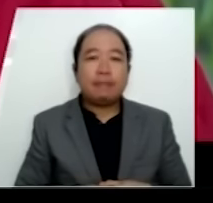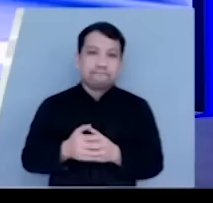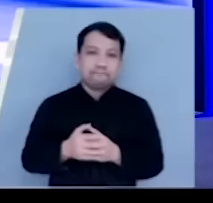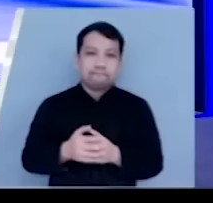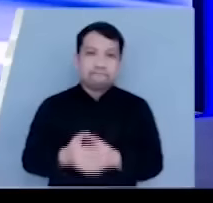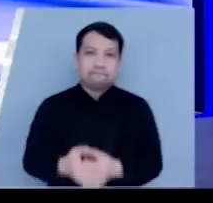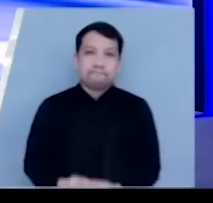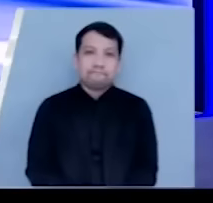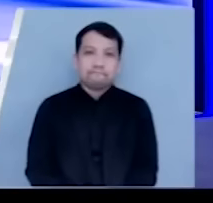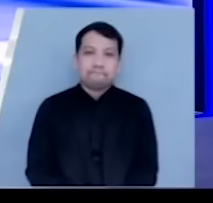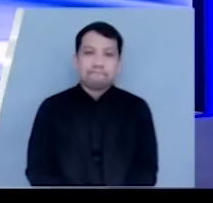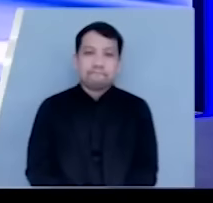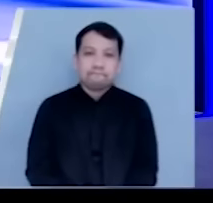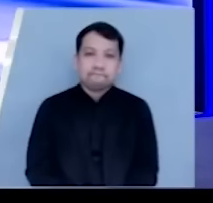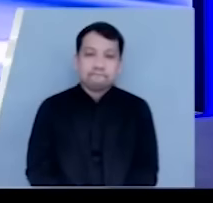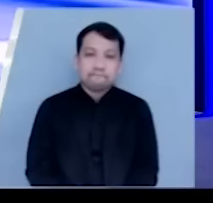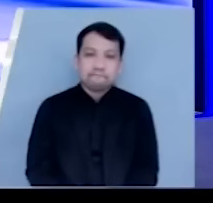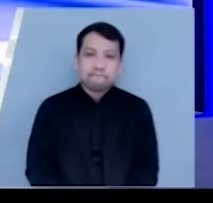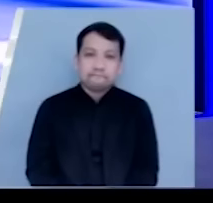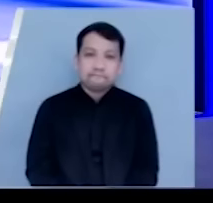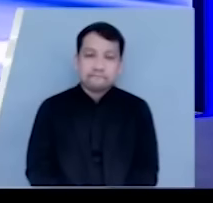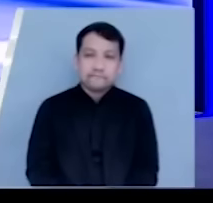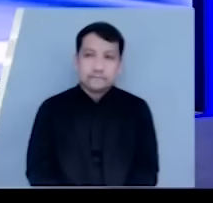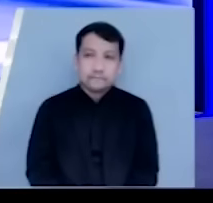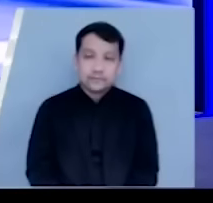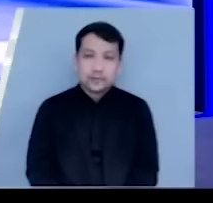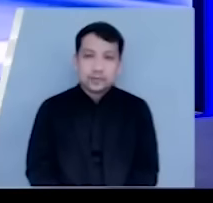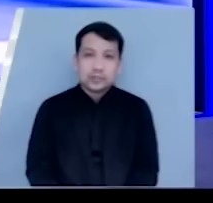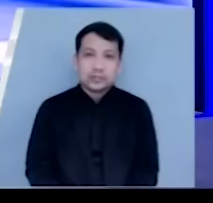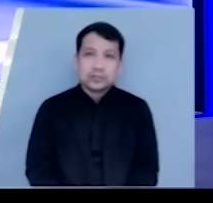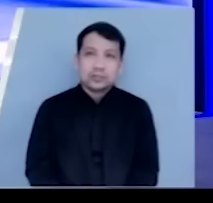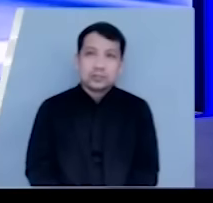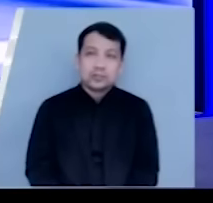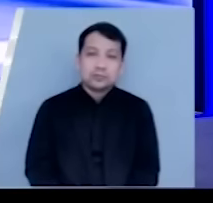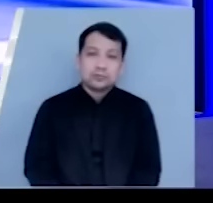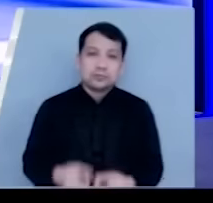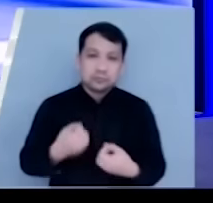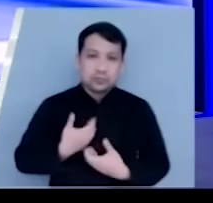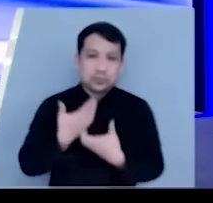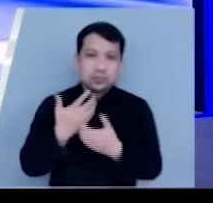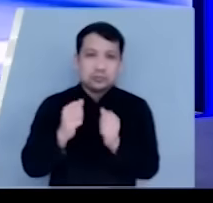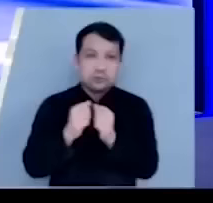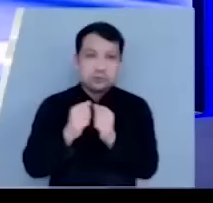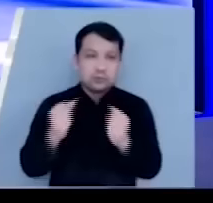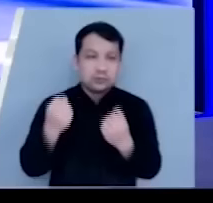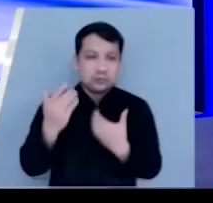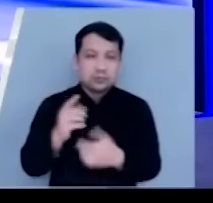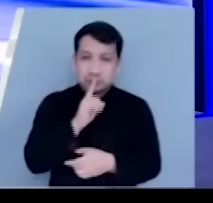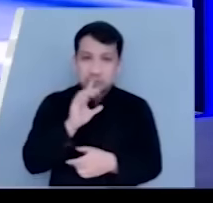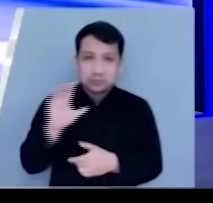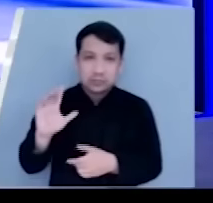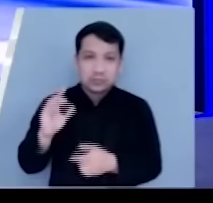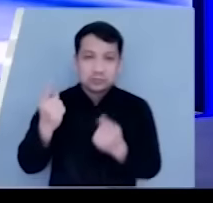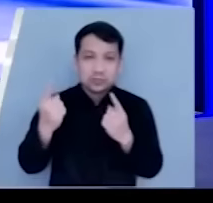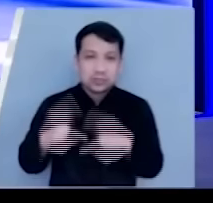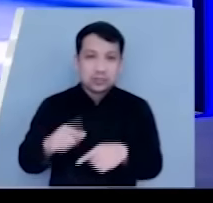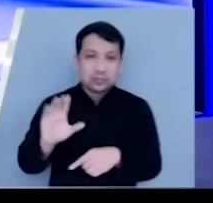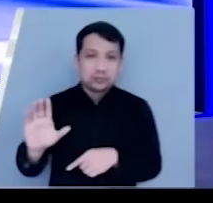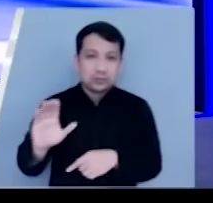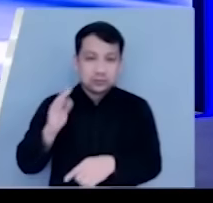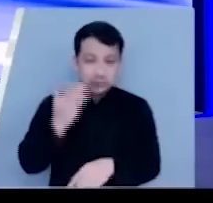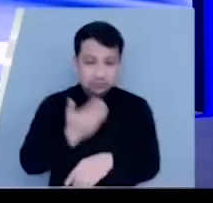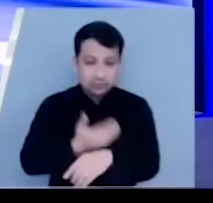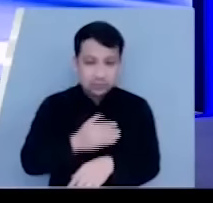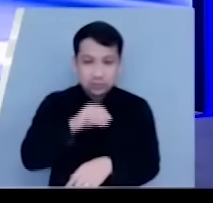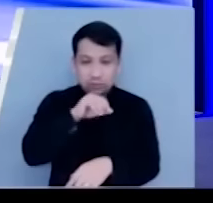happenings. Grateful si Jillian Ward di lang sa dami ng na-inspire kundi pati sa natupad na pangarap ng kanyang yumaong lola mula